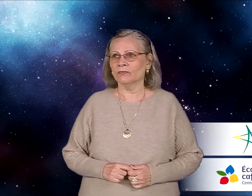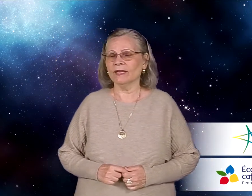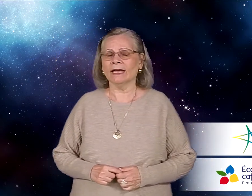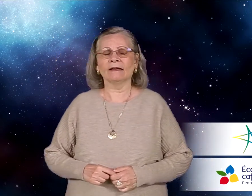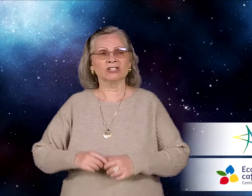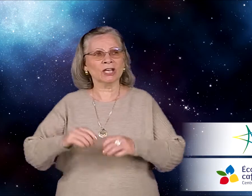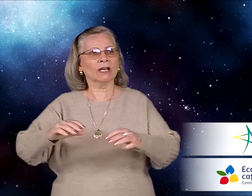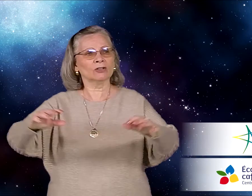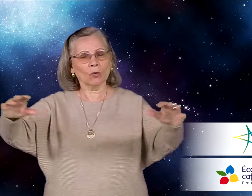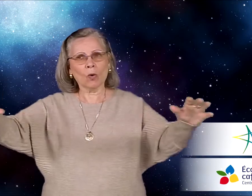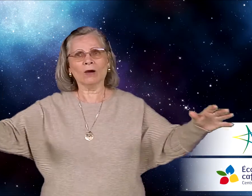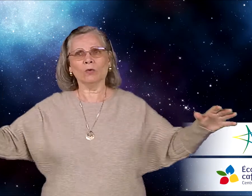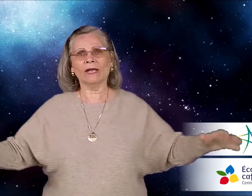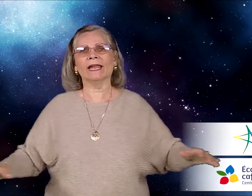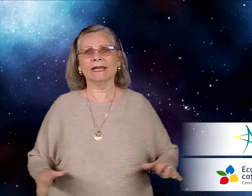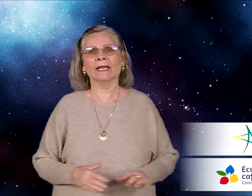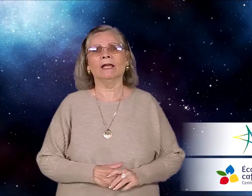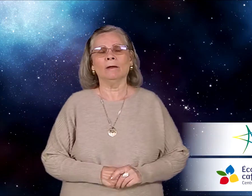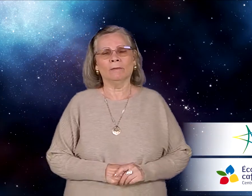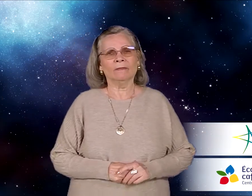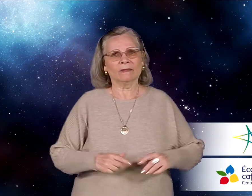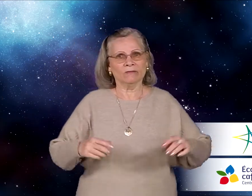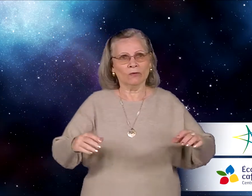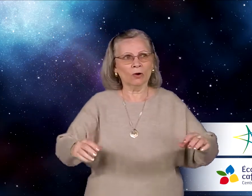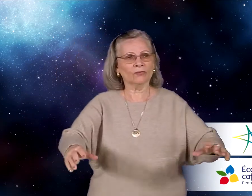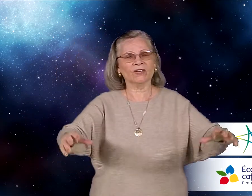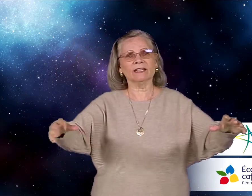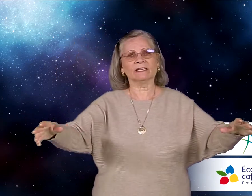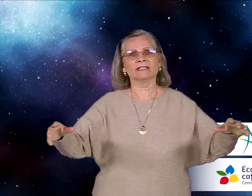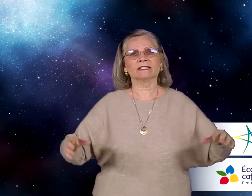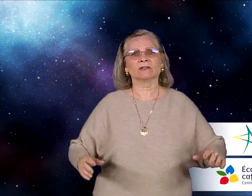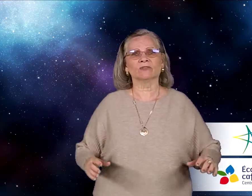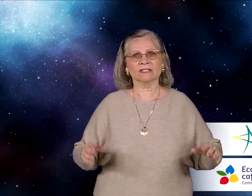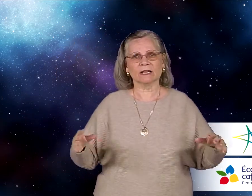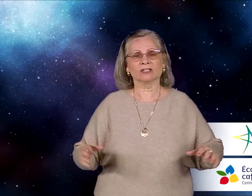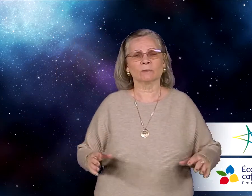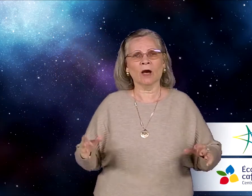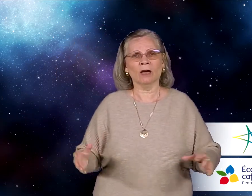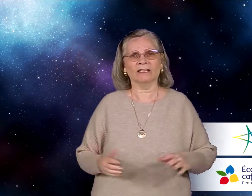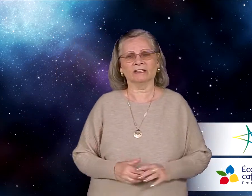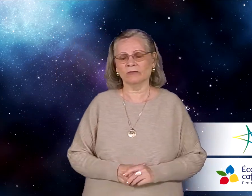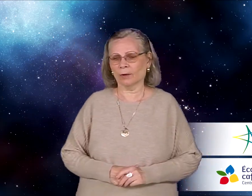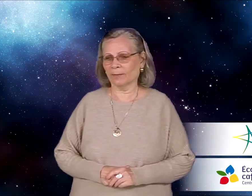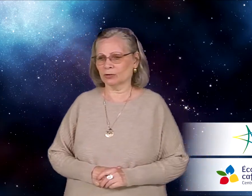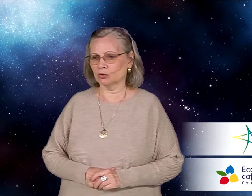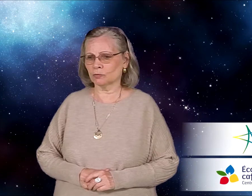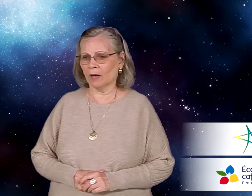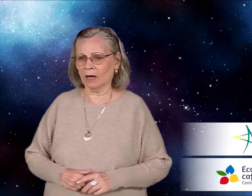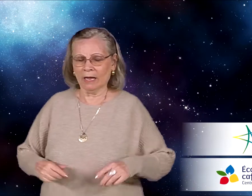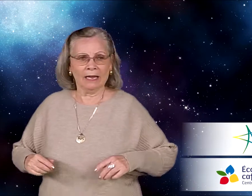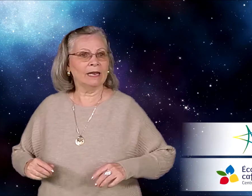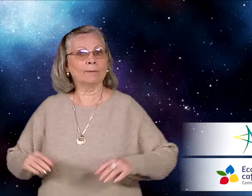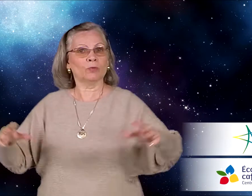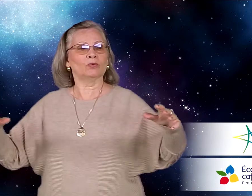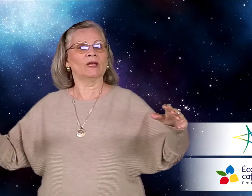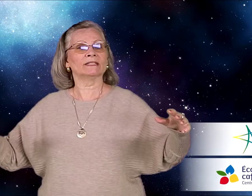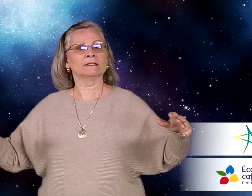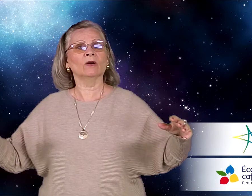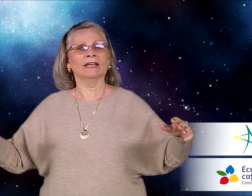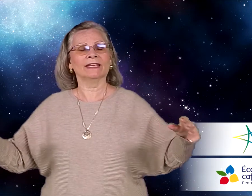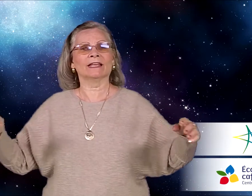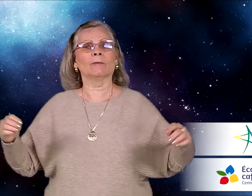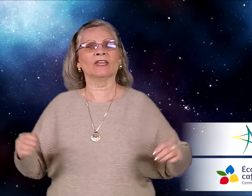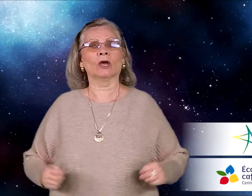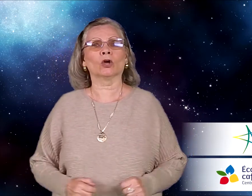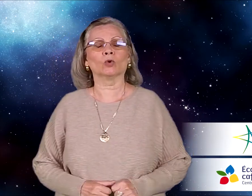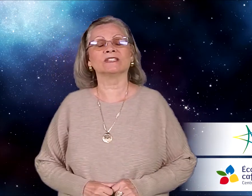en effet, à chaque endroit où elle allait offrir des services en sport et en développement du sport, la population